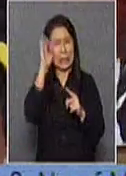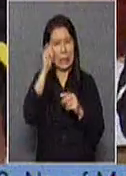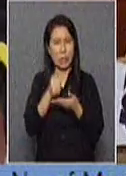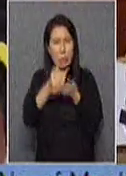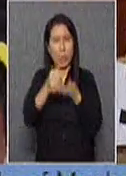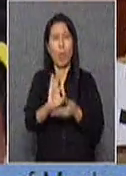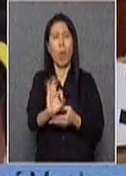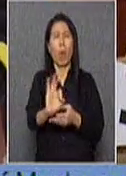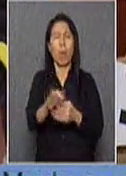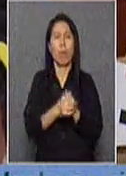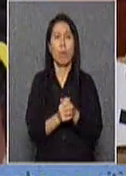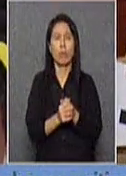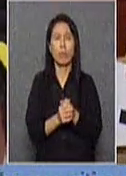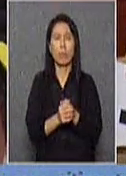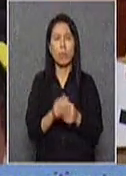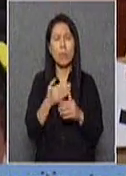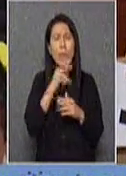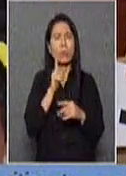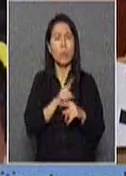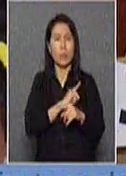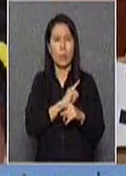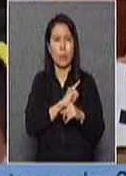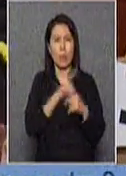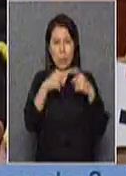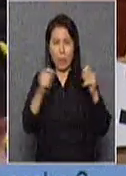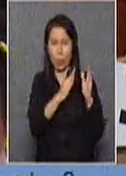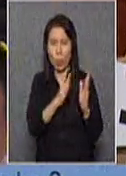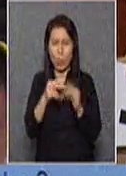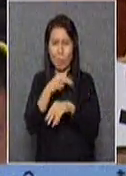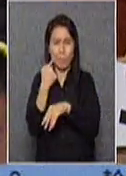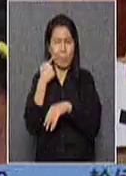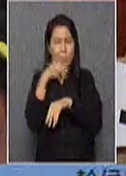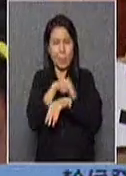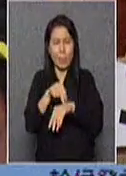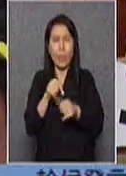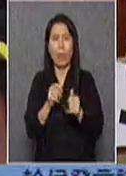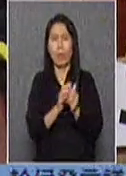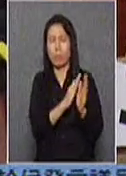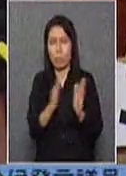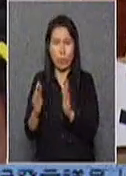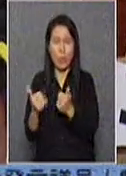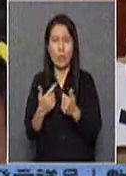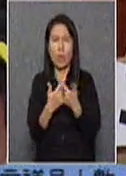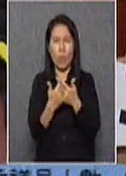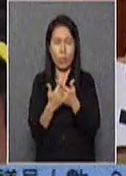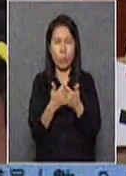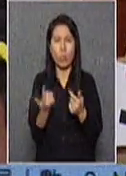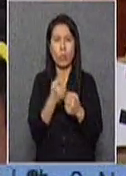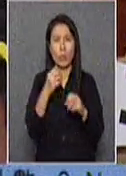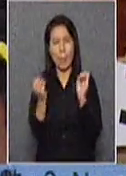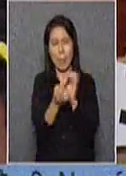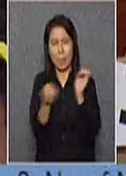如果你熟悉城規那個處理和過去處理很多爭論性的城規的諮詢